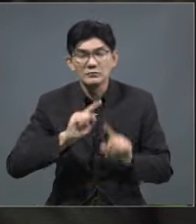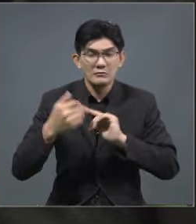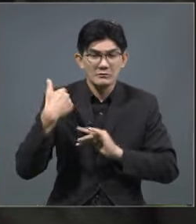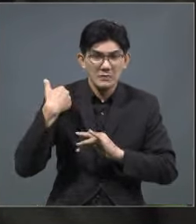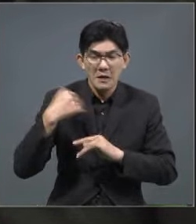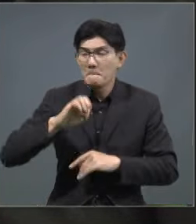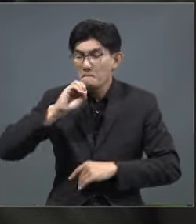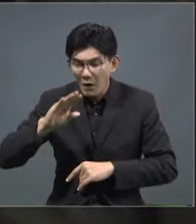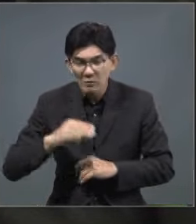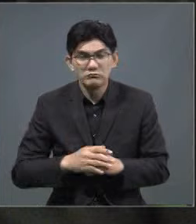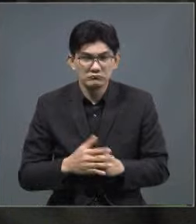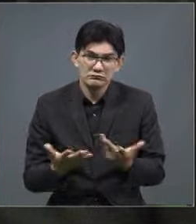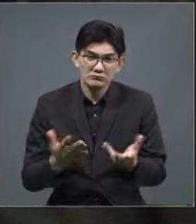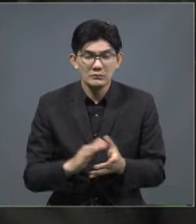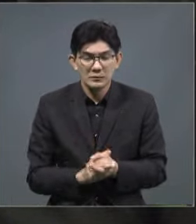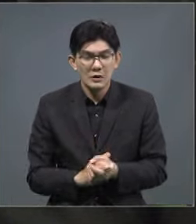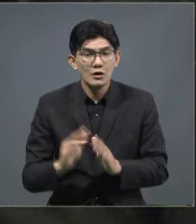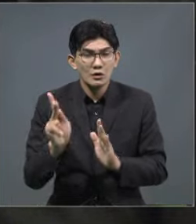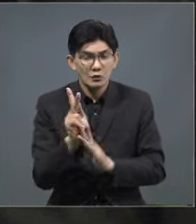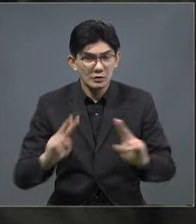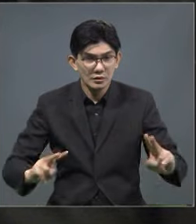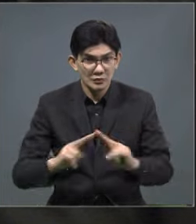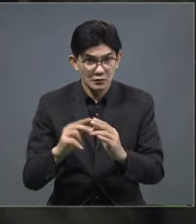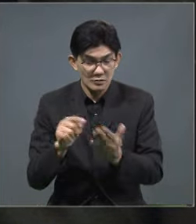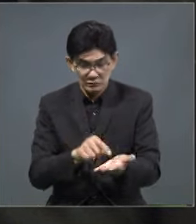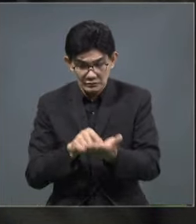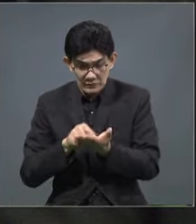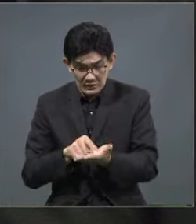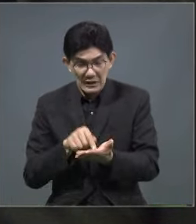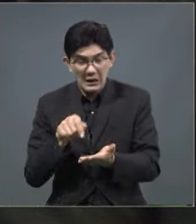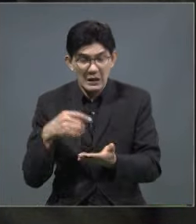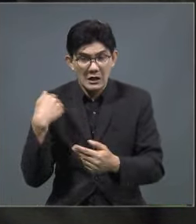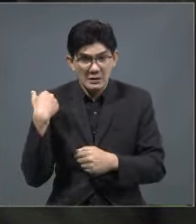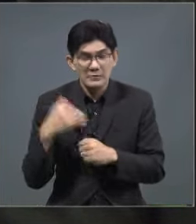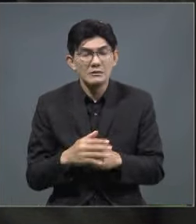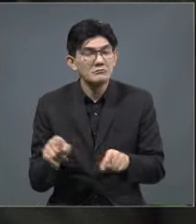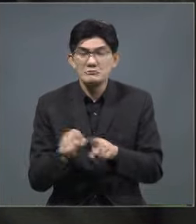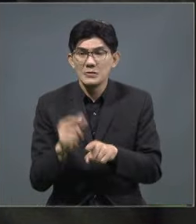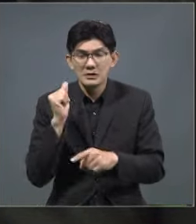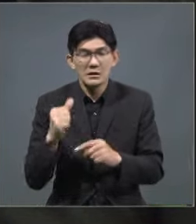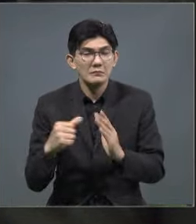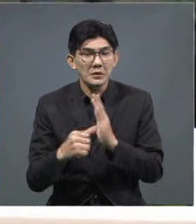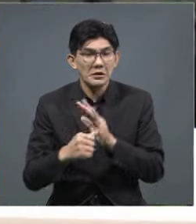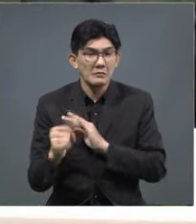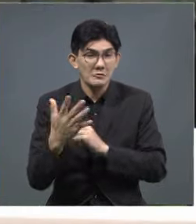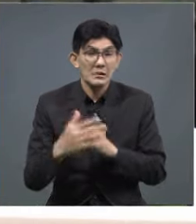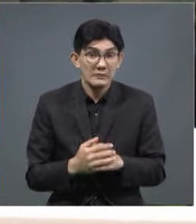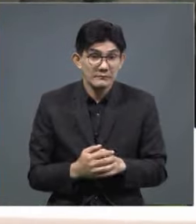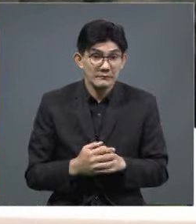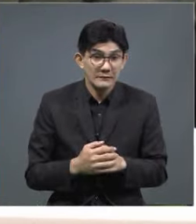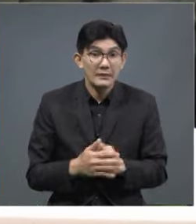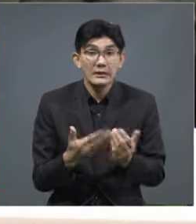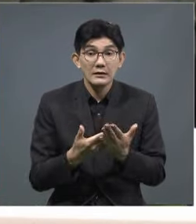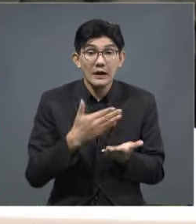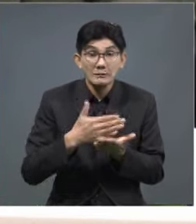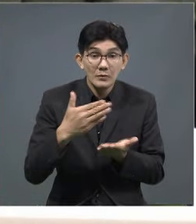อบปรากฏว่ากฎกระทรวงฉบับนี้ที่จะส่งเข้าไปล่าสุดนี่ก็ยังเหมือนเดิมไม่มีการเปลี่ยนแปลง งวดการชำ